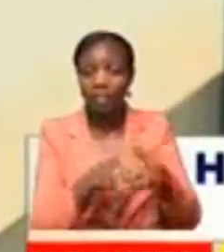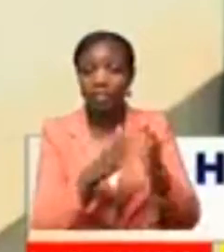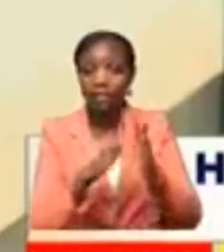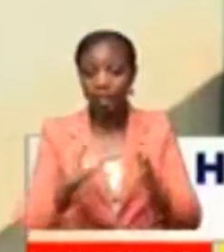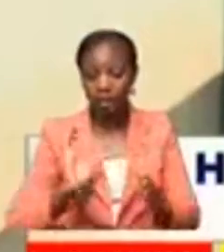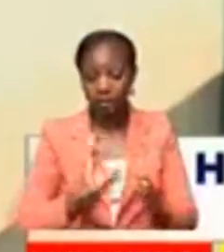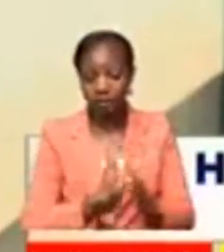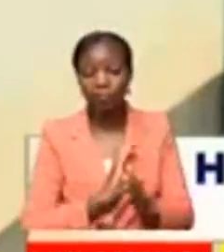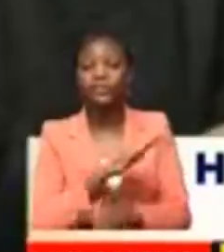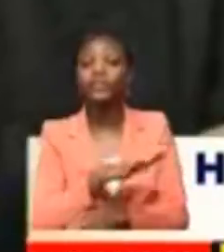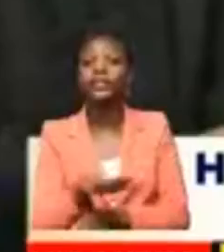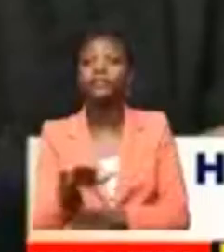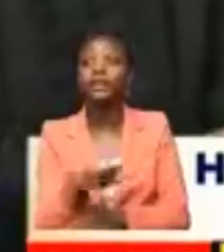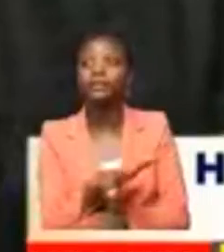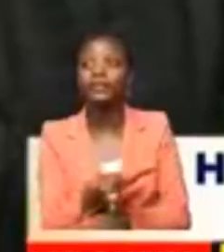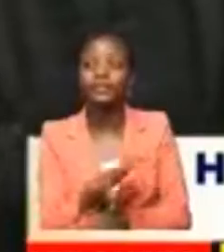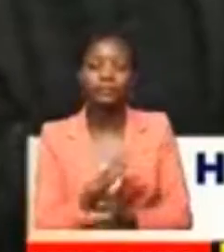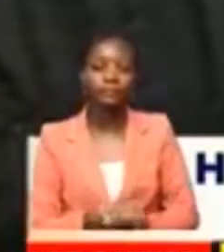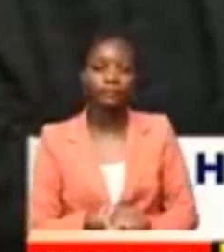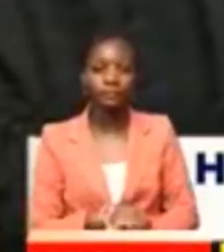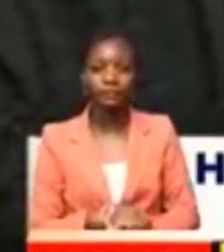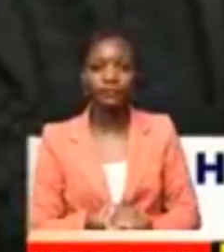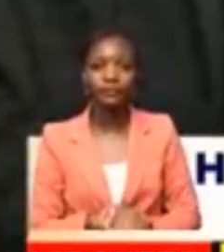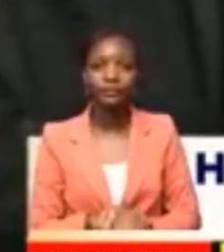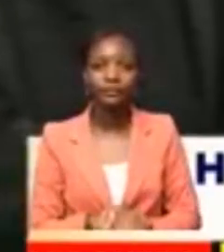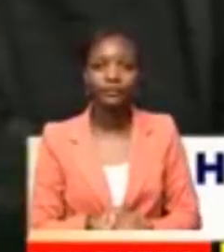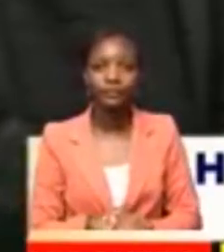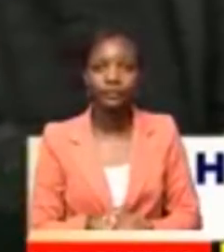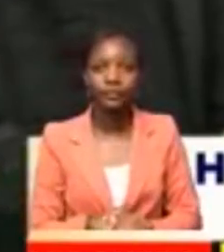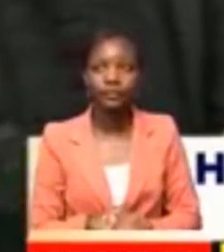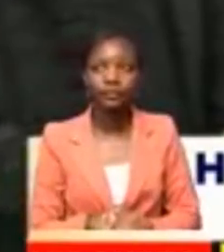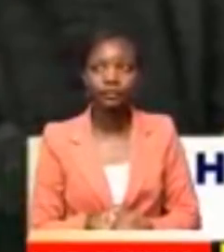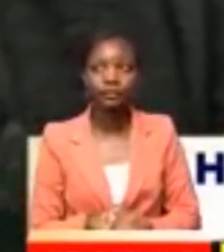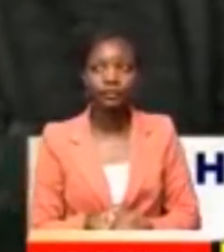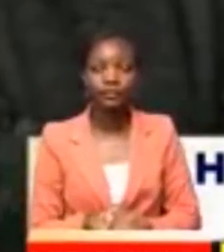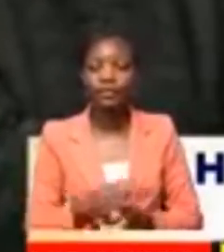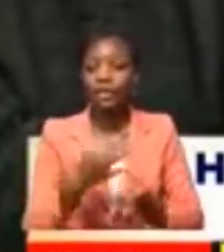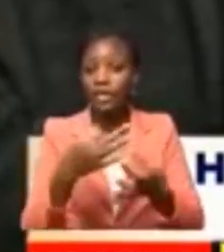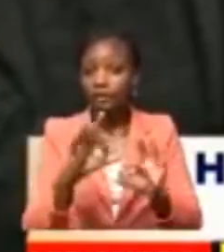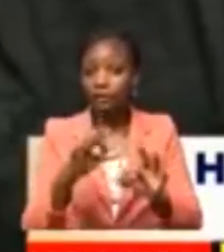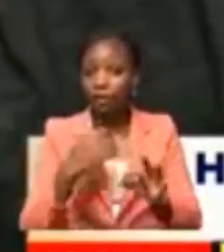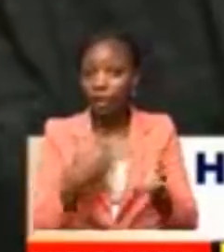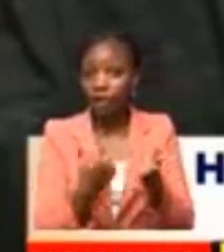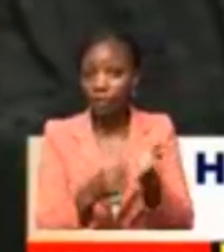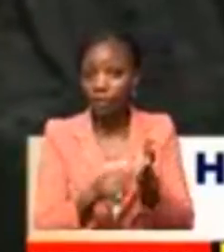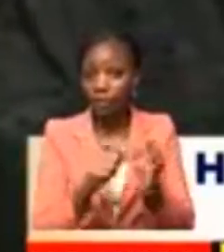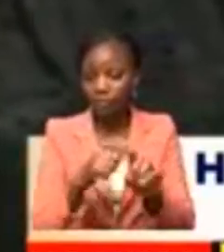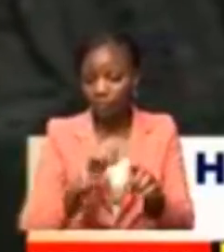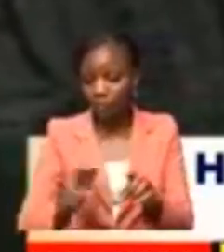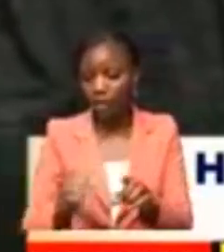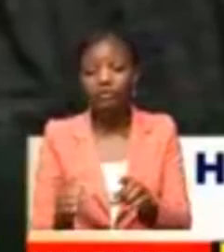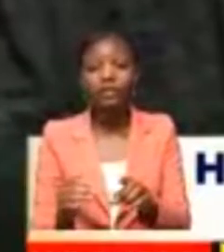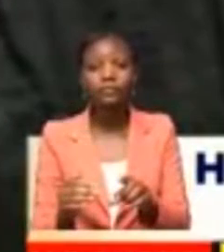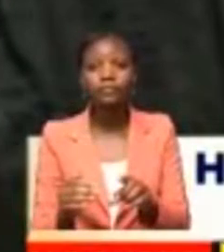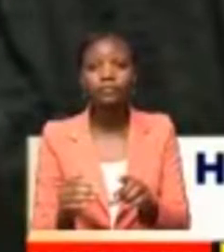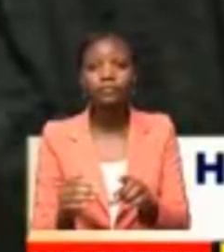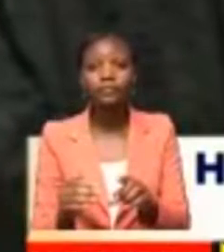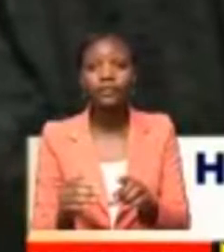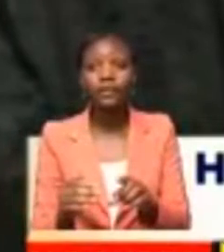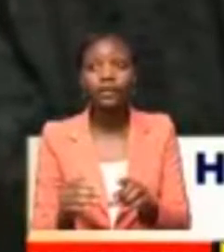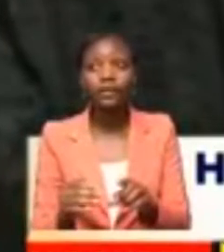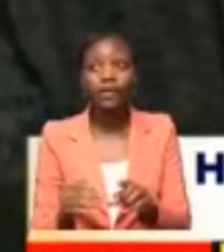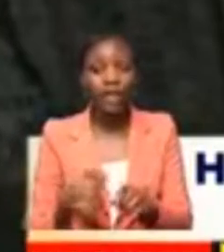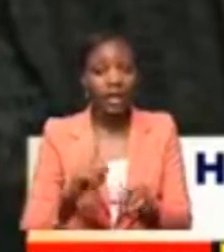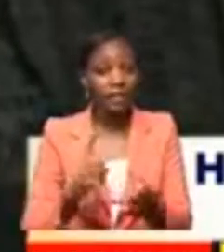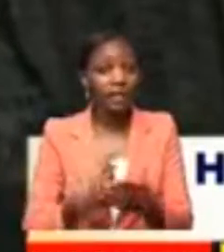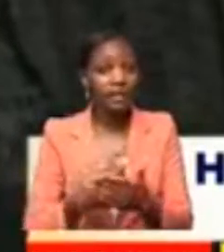utekelezaji bungeni. In case of any attack to our county by the coronavirus, at the moment I'm